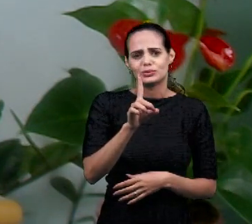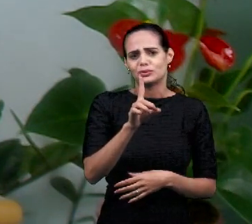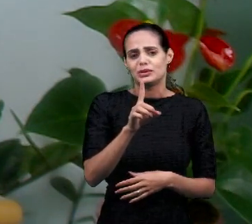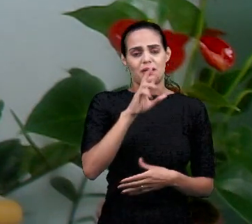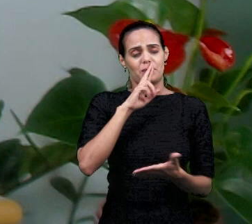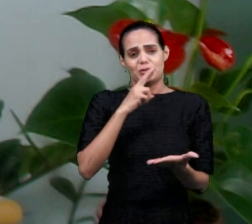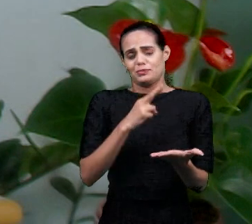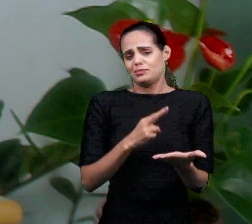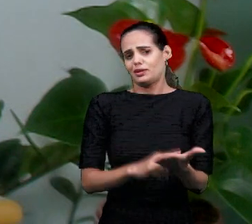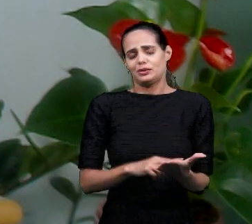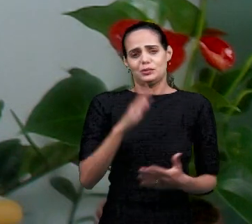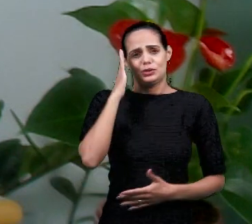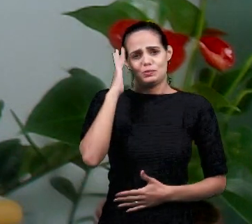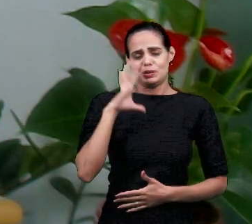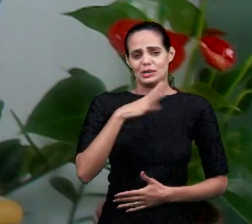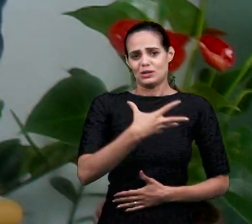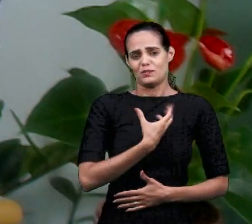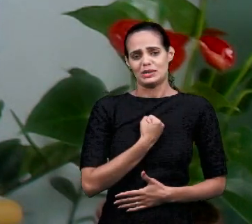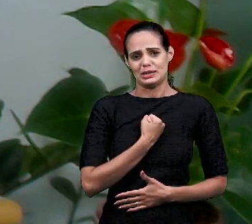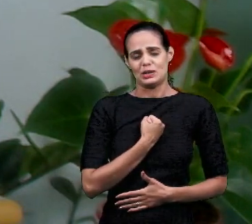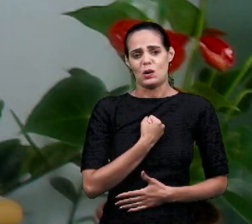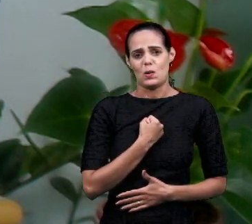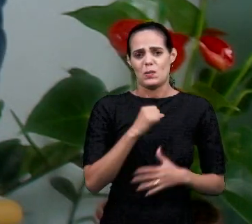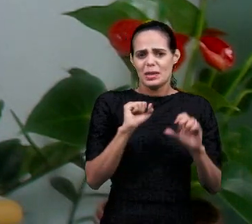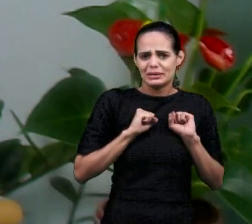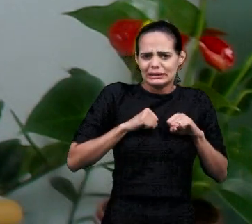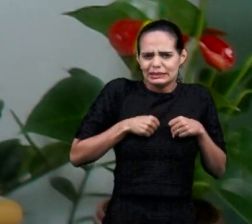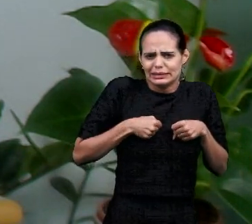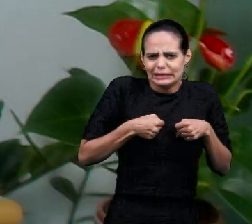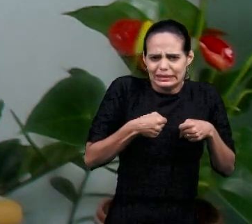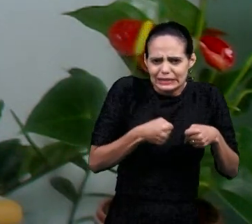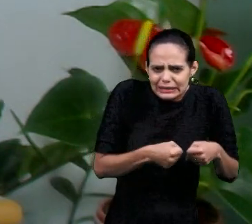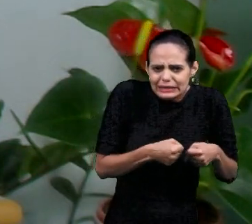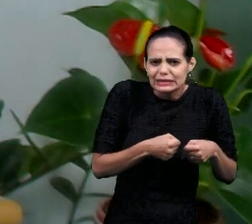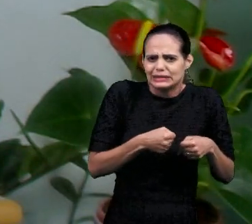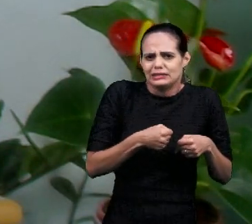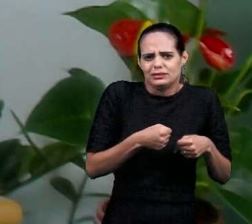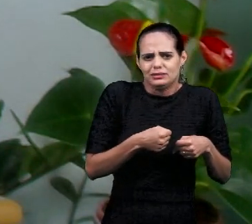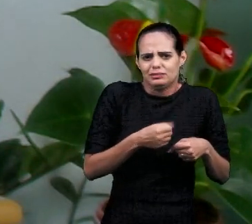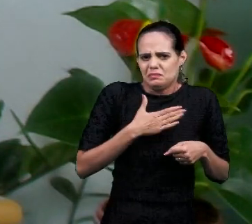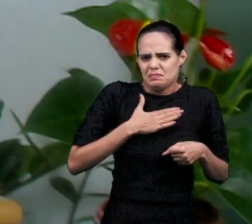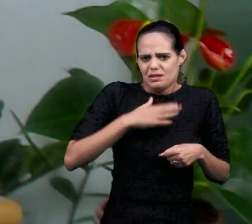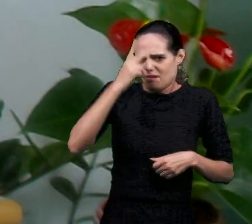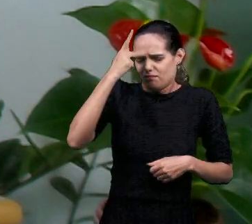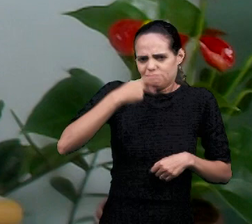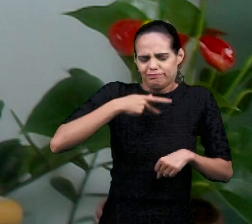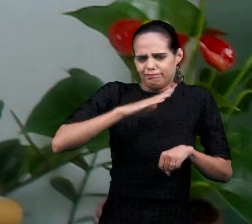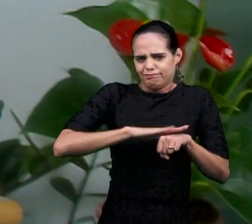résultat d'une compréhension que le salut était par les œuvres, pas par la grâce.